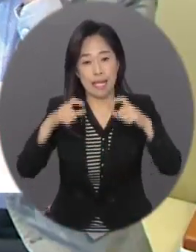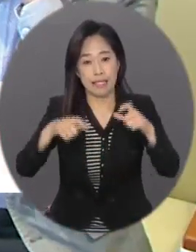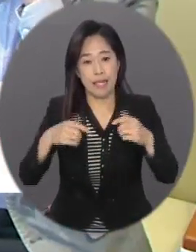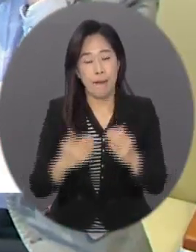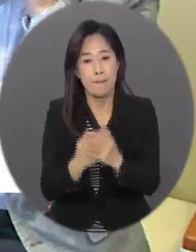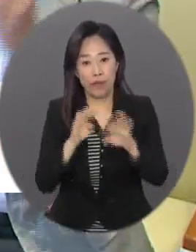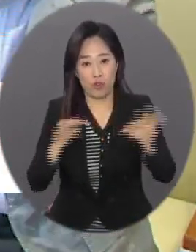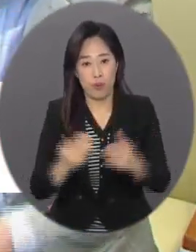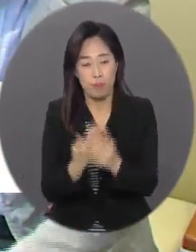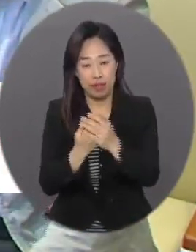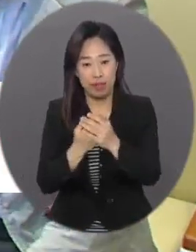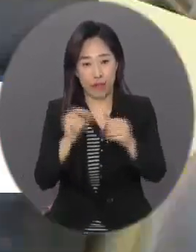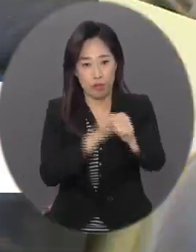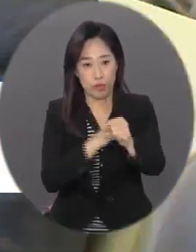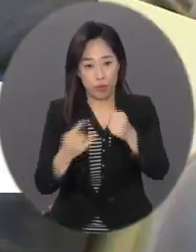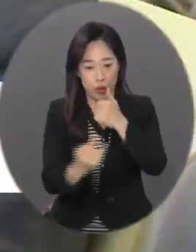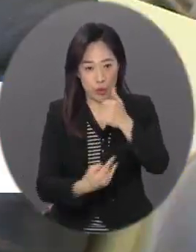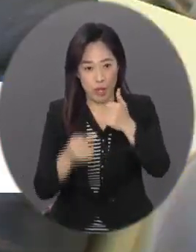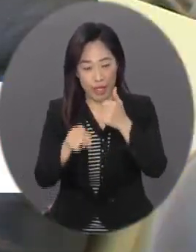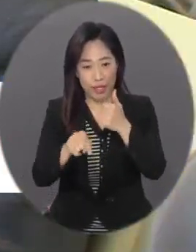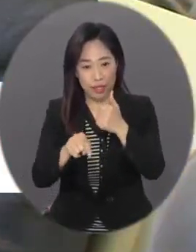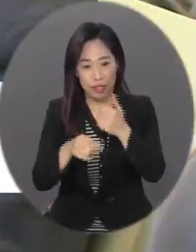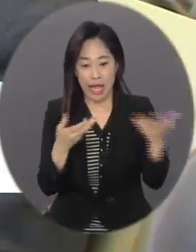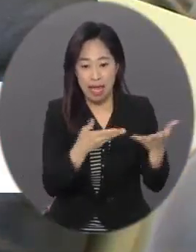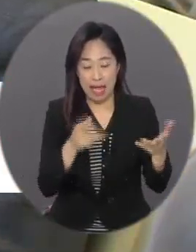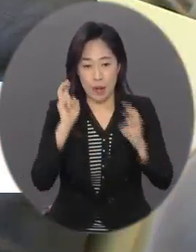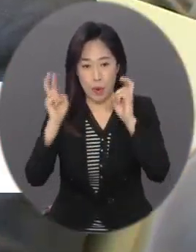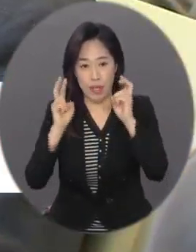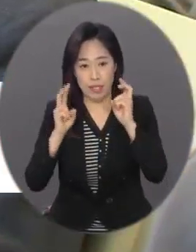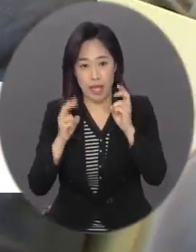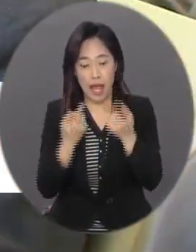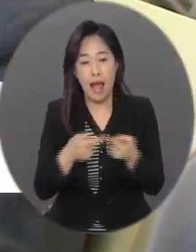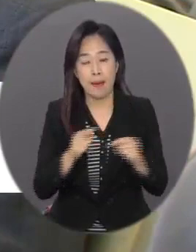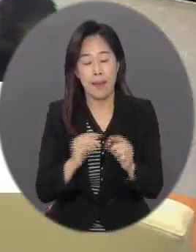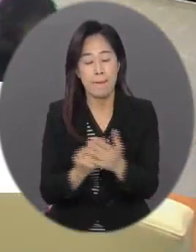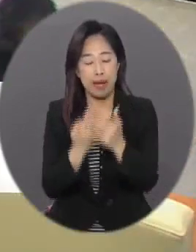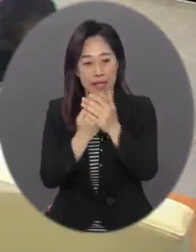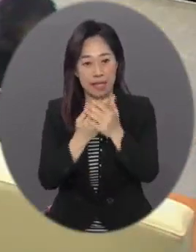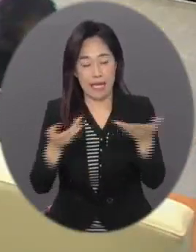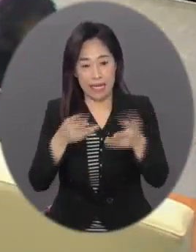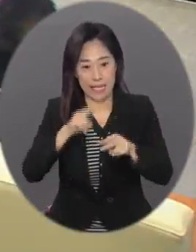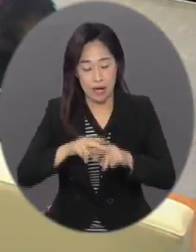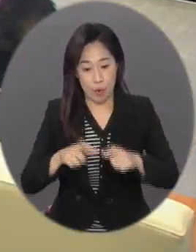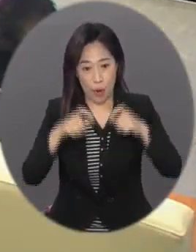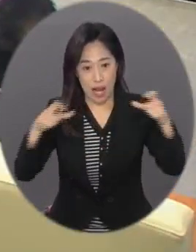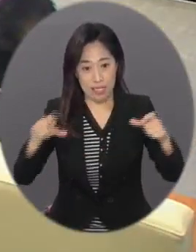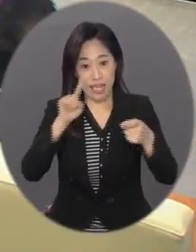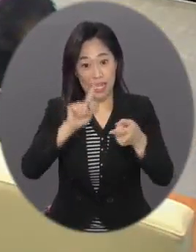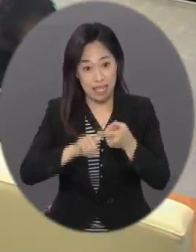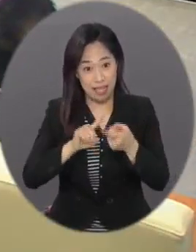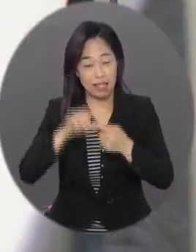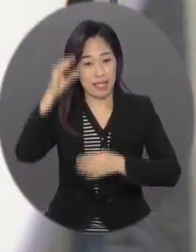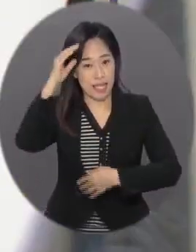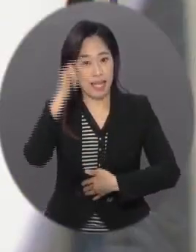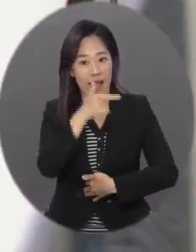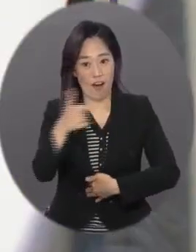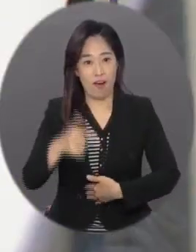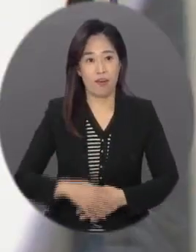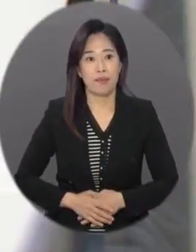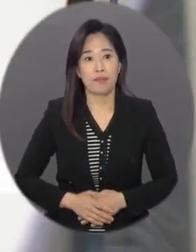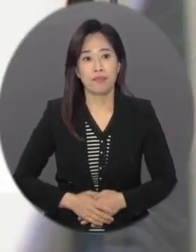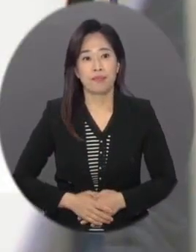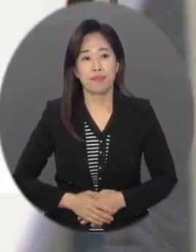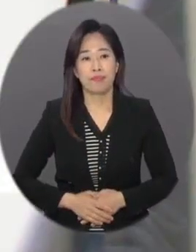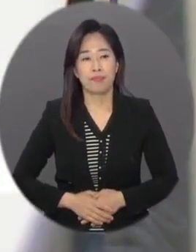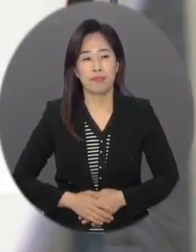광주의 일자리를 번째는 노사 상생 형 일자리가 확산돼 가고 있다 면서 기대감을 조시 했습니다 5 인도